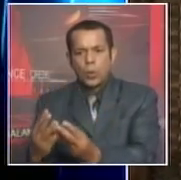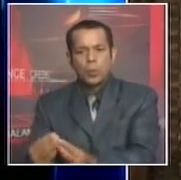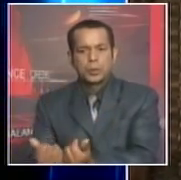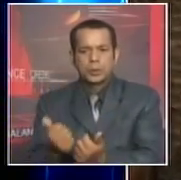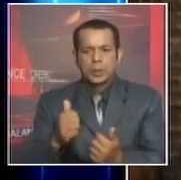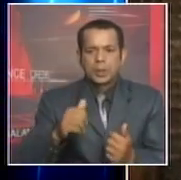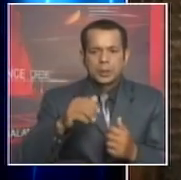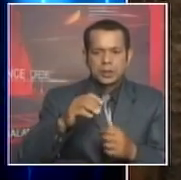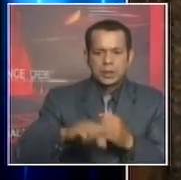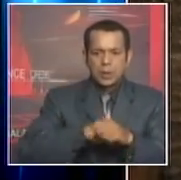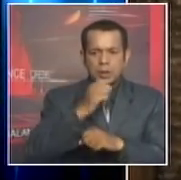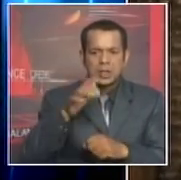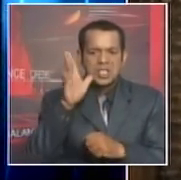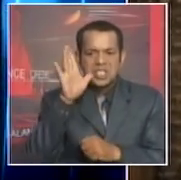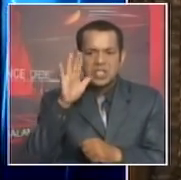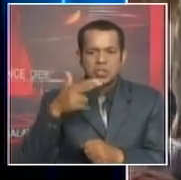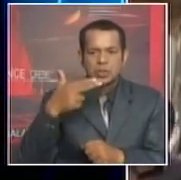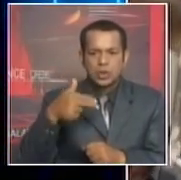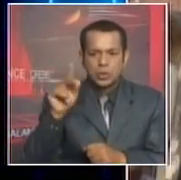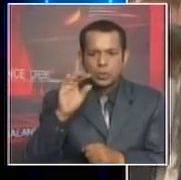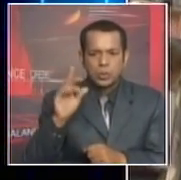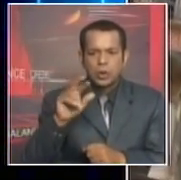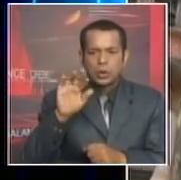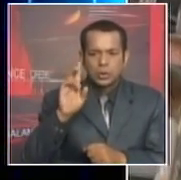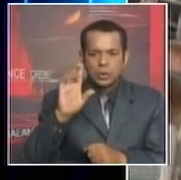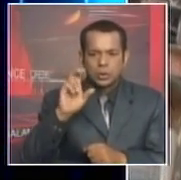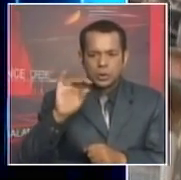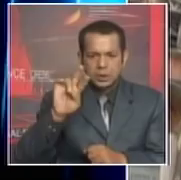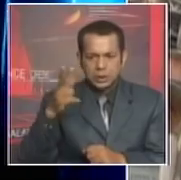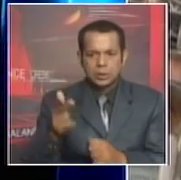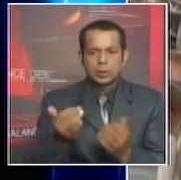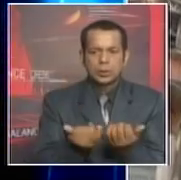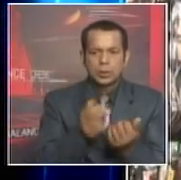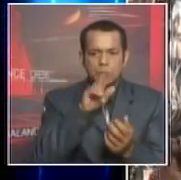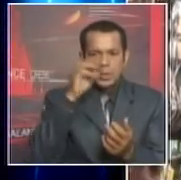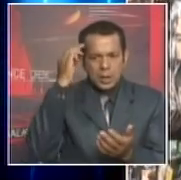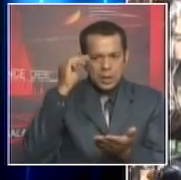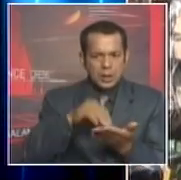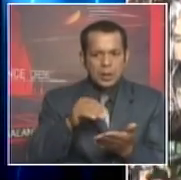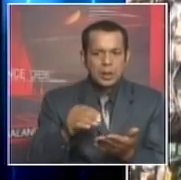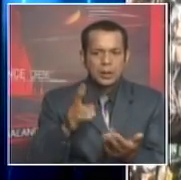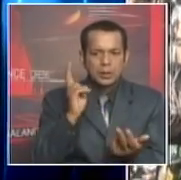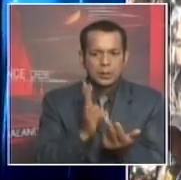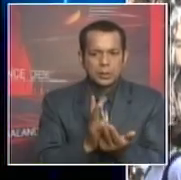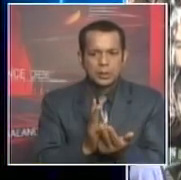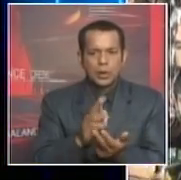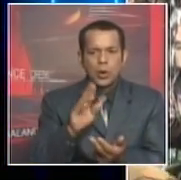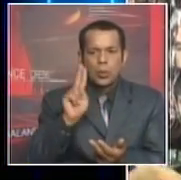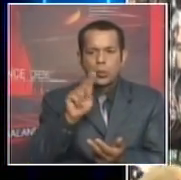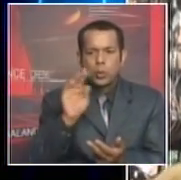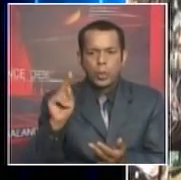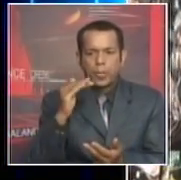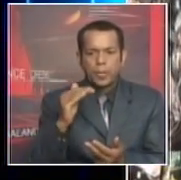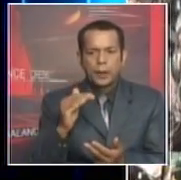कृष्ण चतुर्दशीका दिन मनाइने गठेमङ्गललाई घण्टाकर्ण चतुर्दशी पनि भनिन्छ। दुष्टात्मा र भूत प्रेत